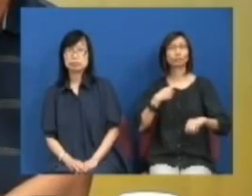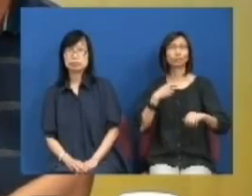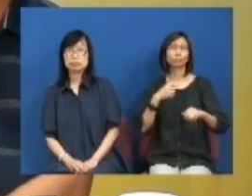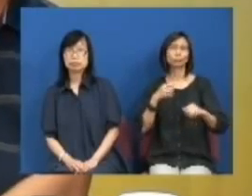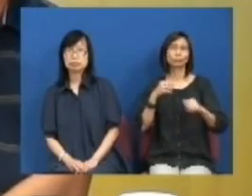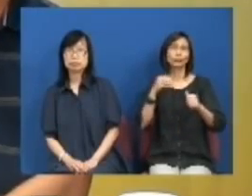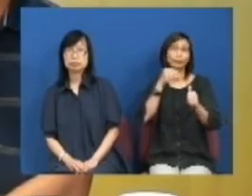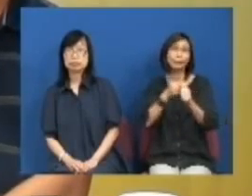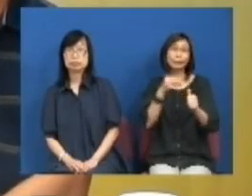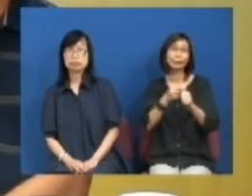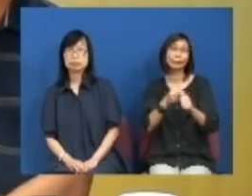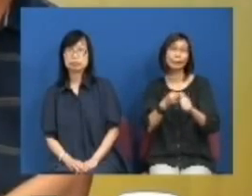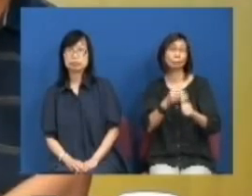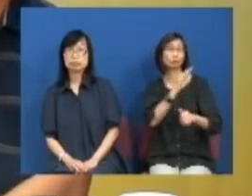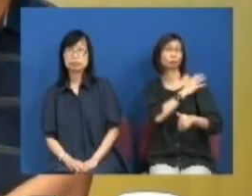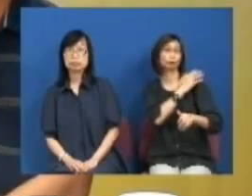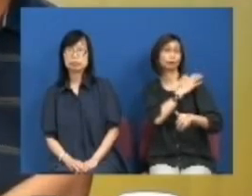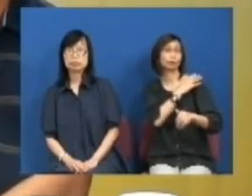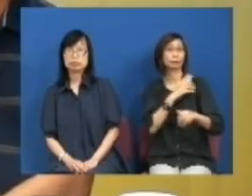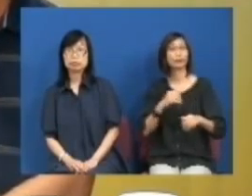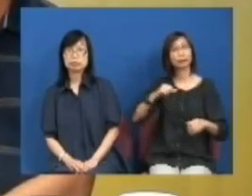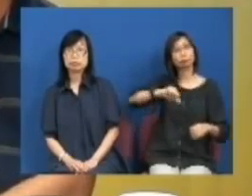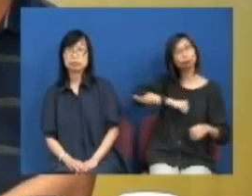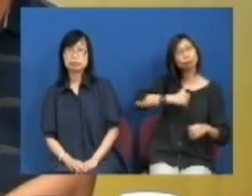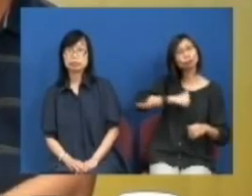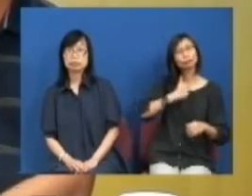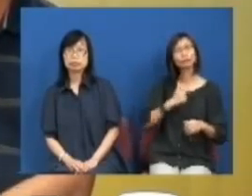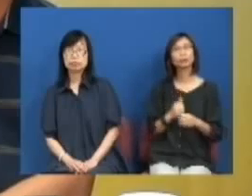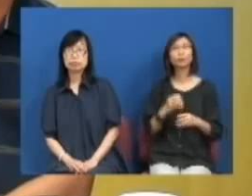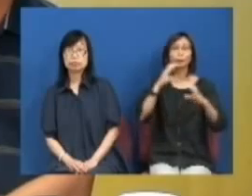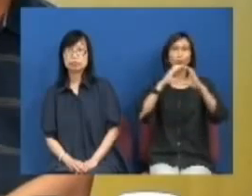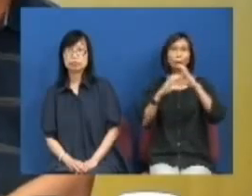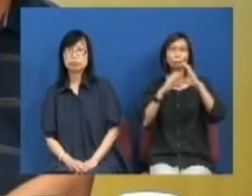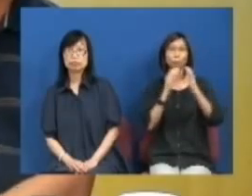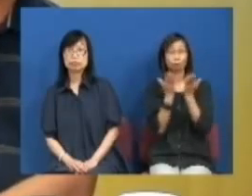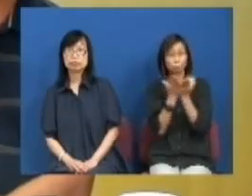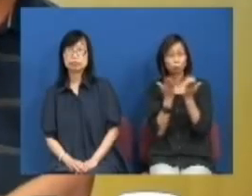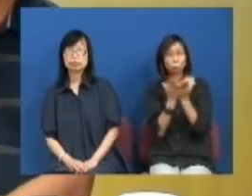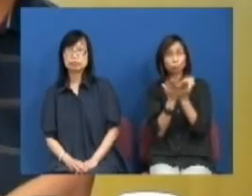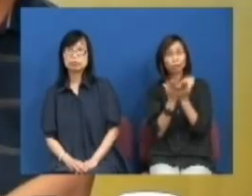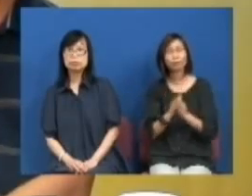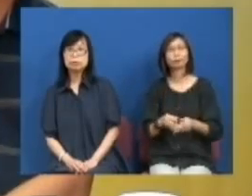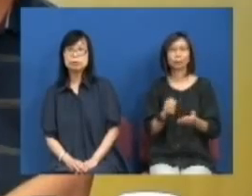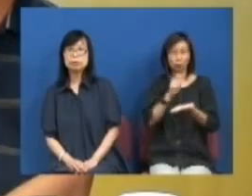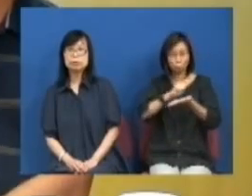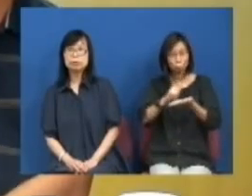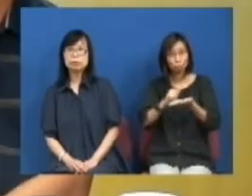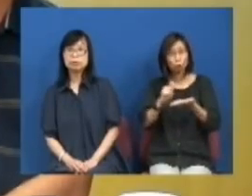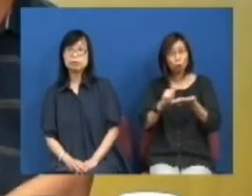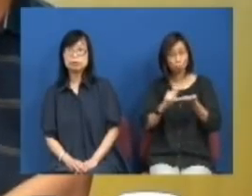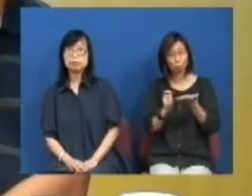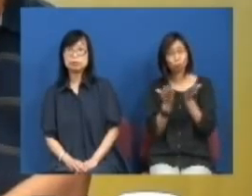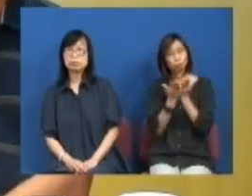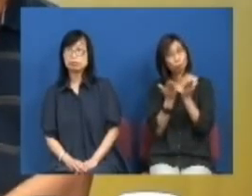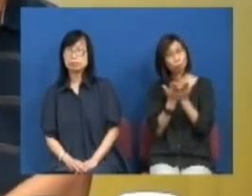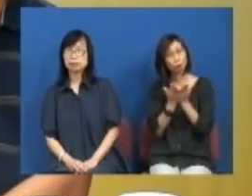老師咧，其實都有一個好重要嘅責任，就係話咧，透過即係課堂嘅講解啊、學生嘅習作啊，甚至係即係課堂嘅討